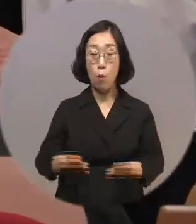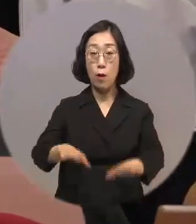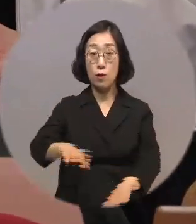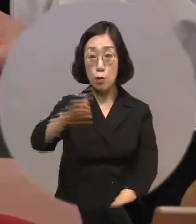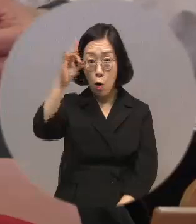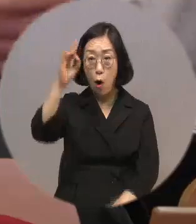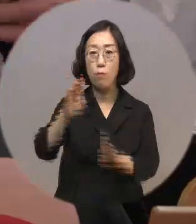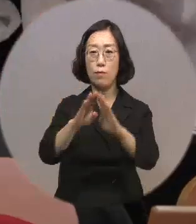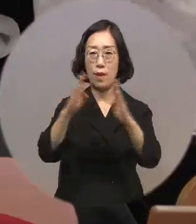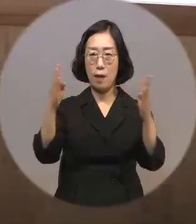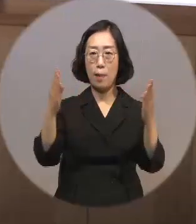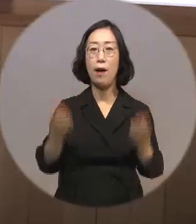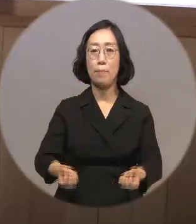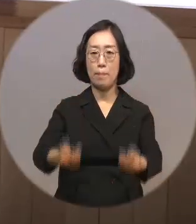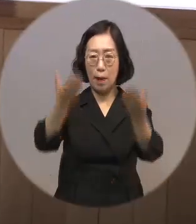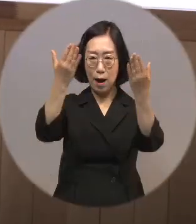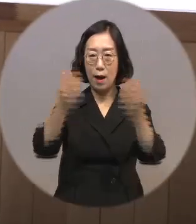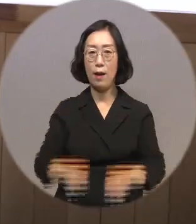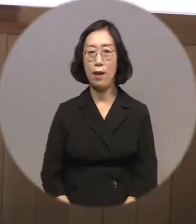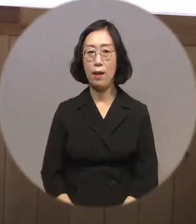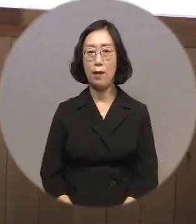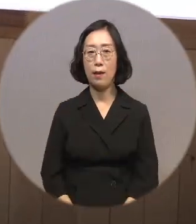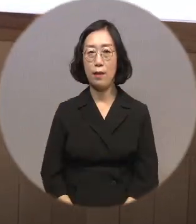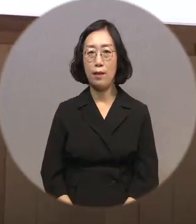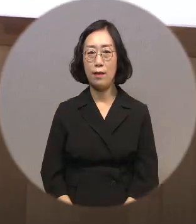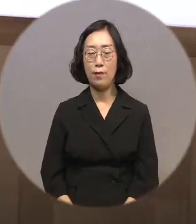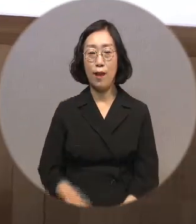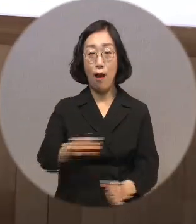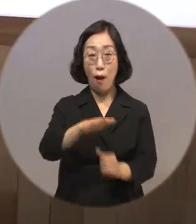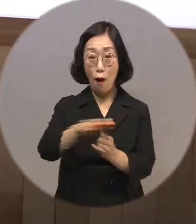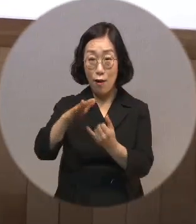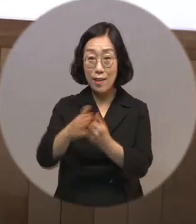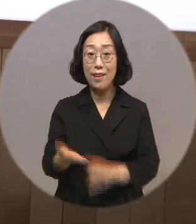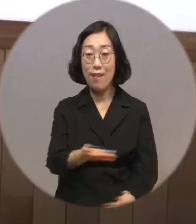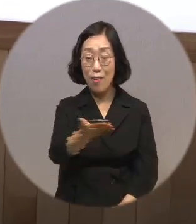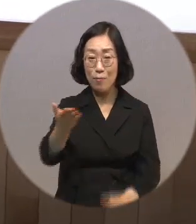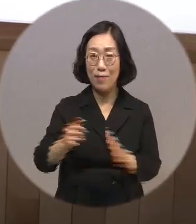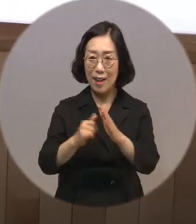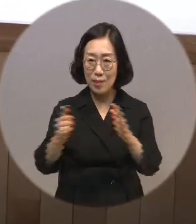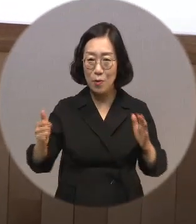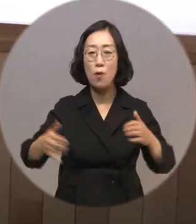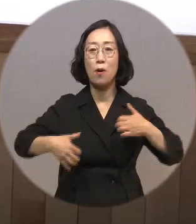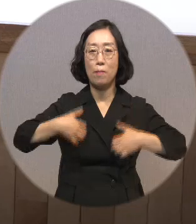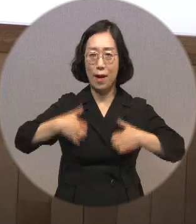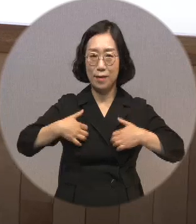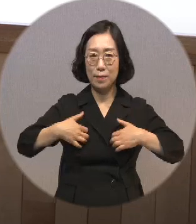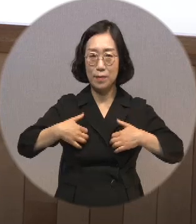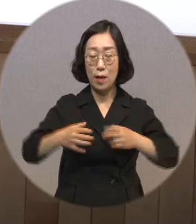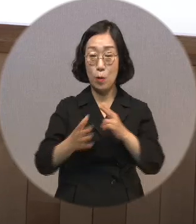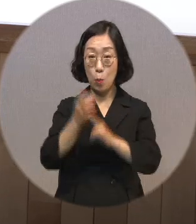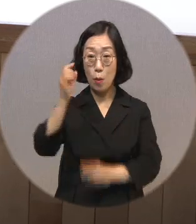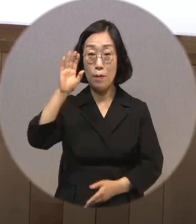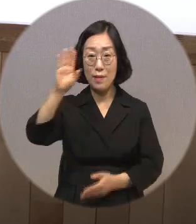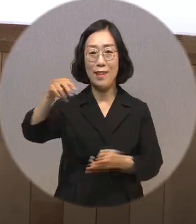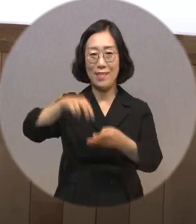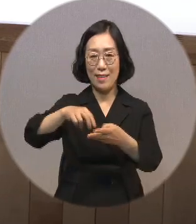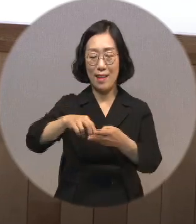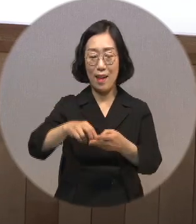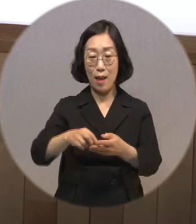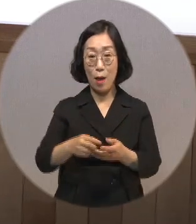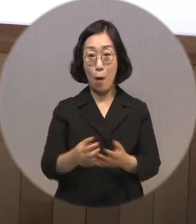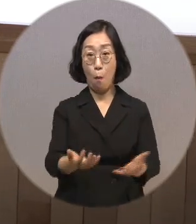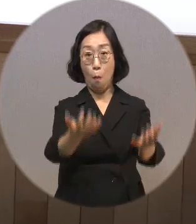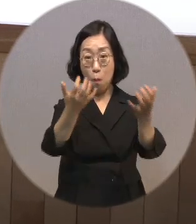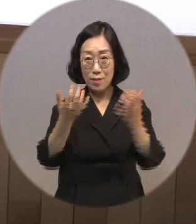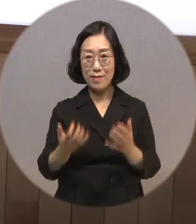개방 행사입니다. 우리 사랑하는 어린 친구들 또 가족 여러분 반갑습니다. 우리 한반도 통일미래센터에 오신 것을